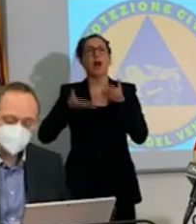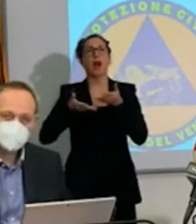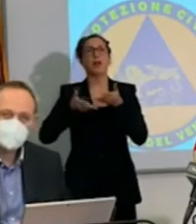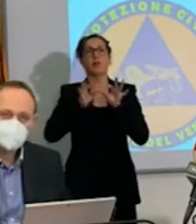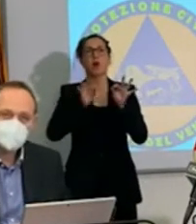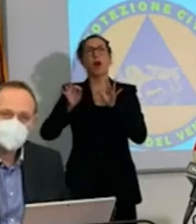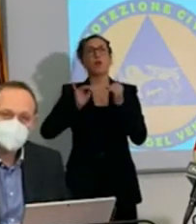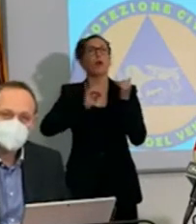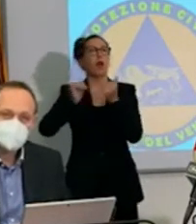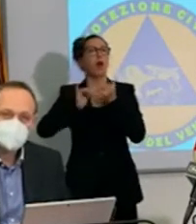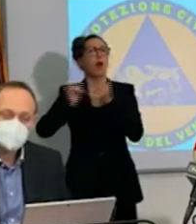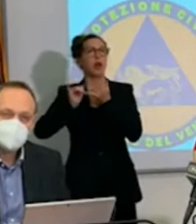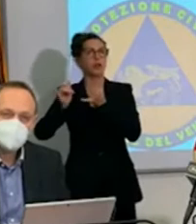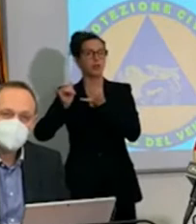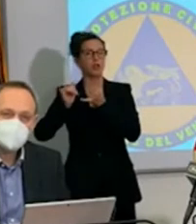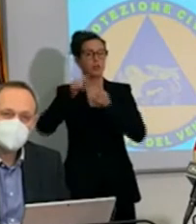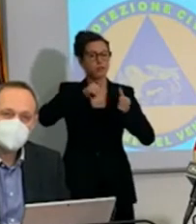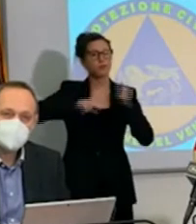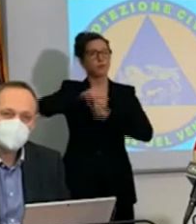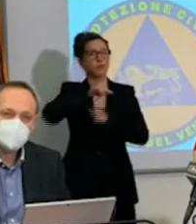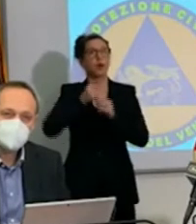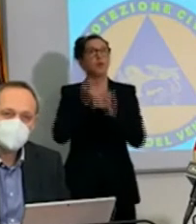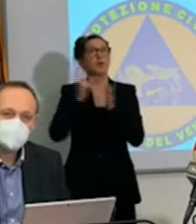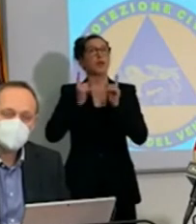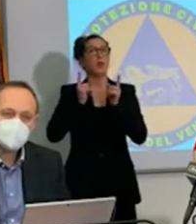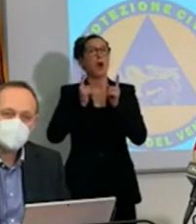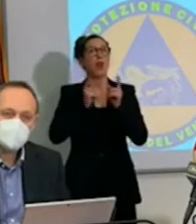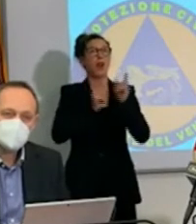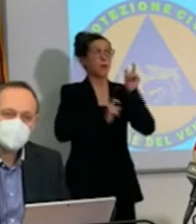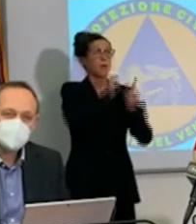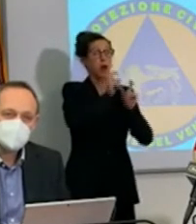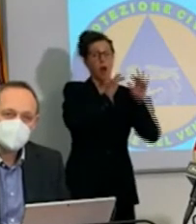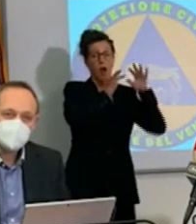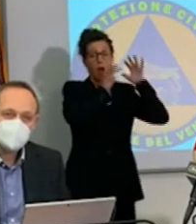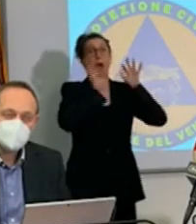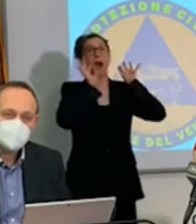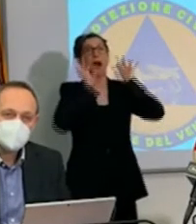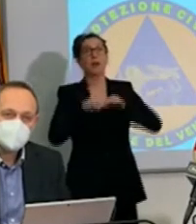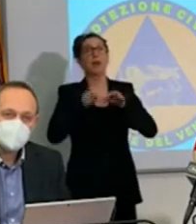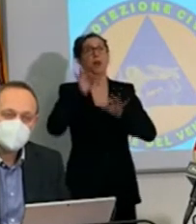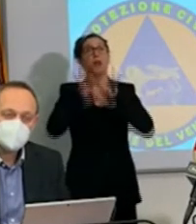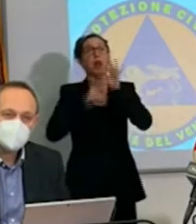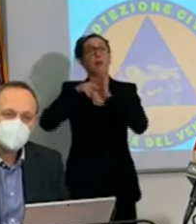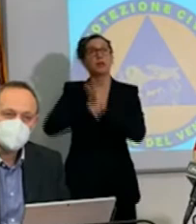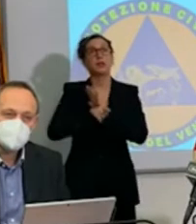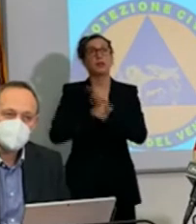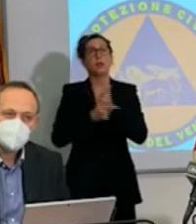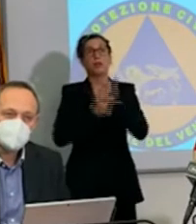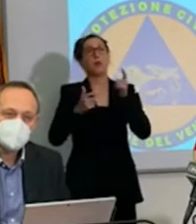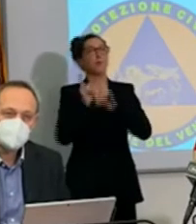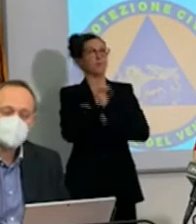va anche in scarico l'importante è non caricare più tanto questo questo è vero tema vediamo gli effetti delle cure domiciliari